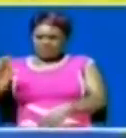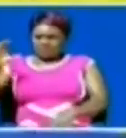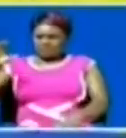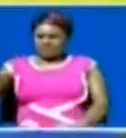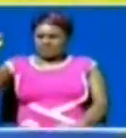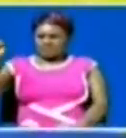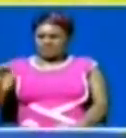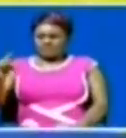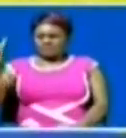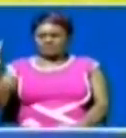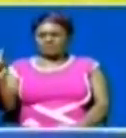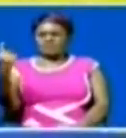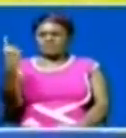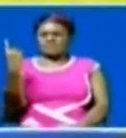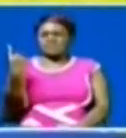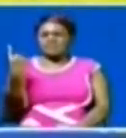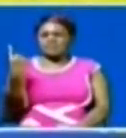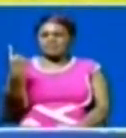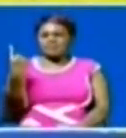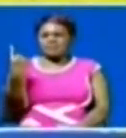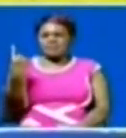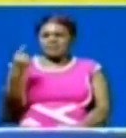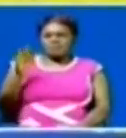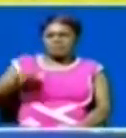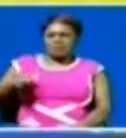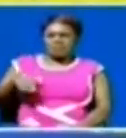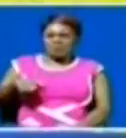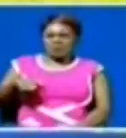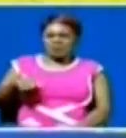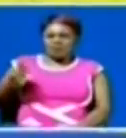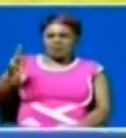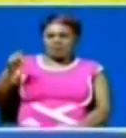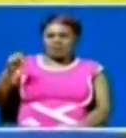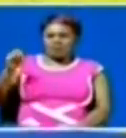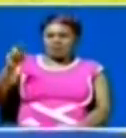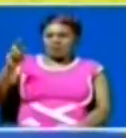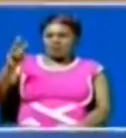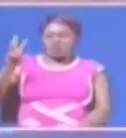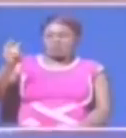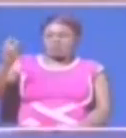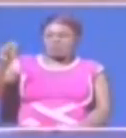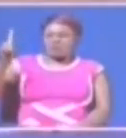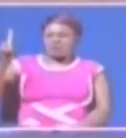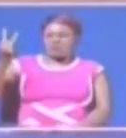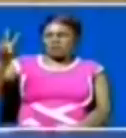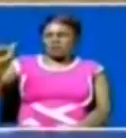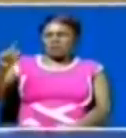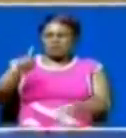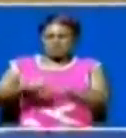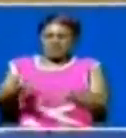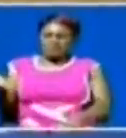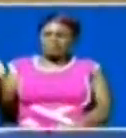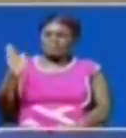kwanza alikuwa ni mama huyu Mrs. Mwendwa. Tukaenda Beijing lakini